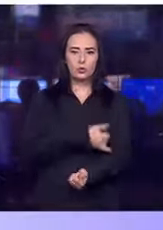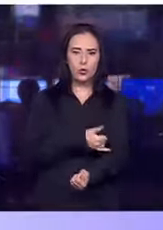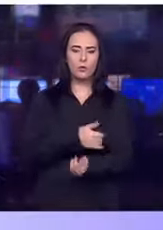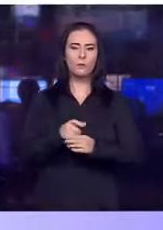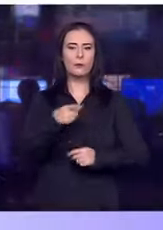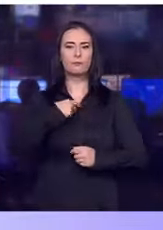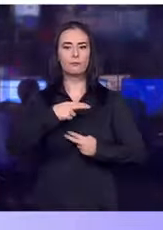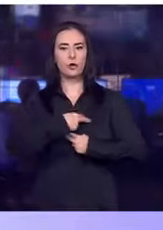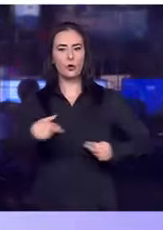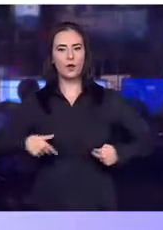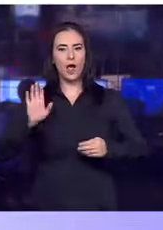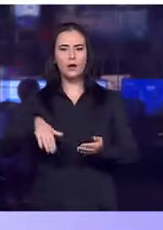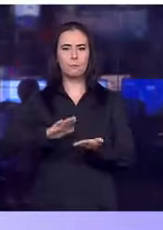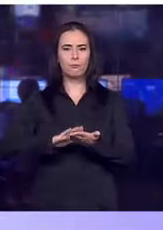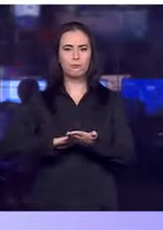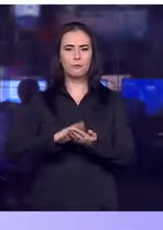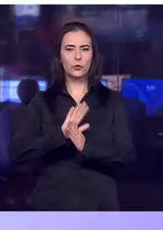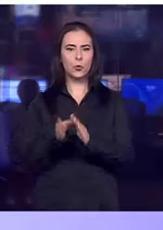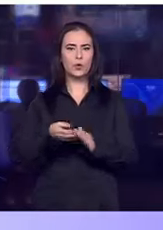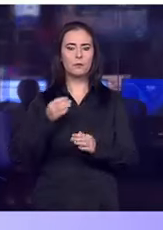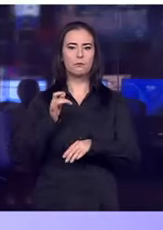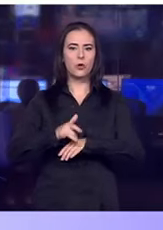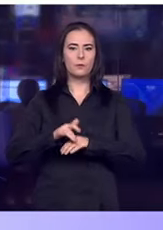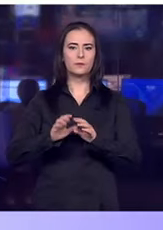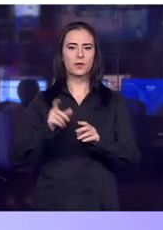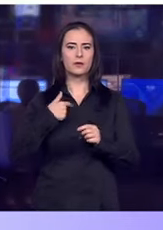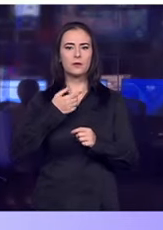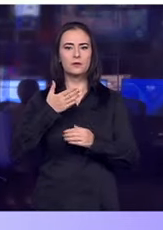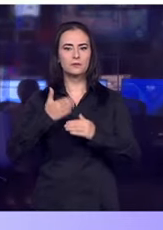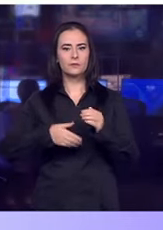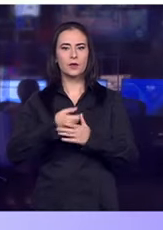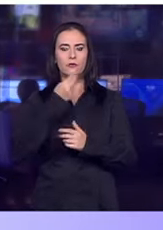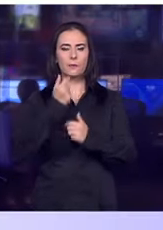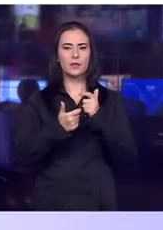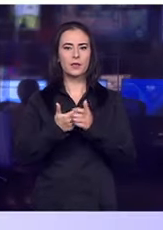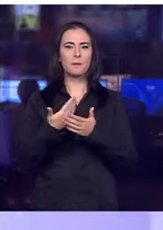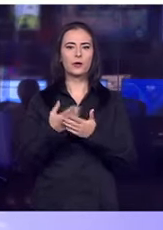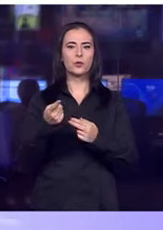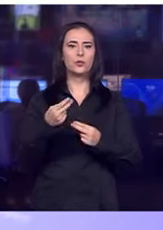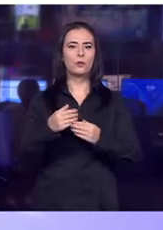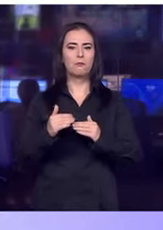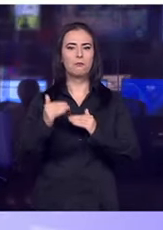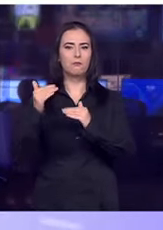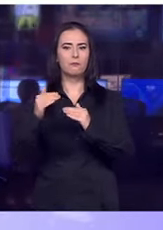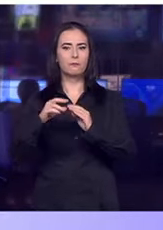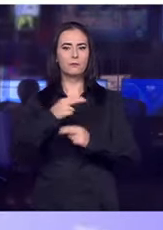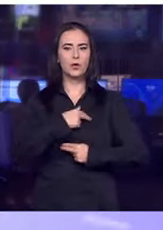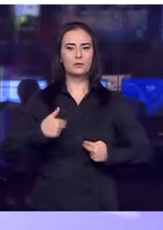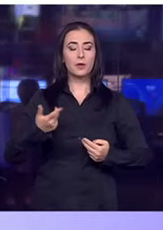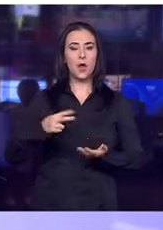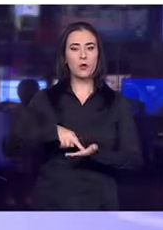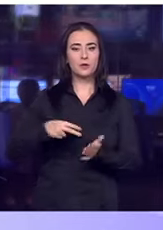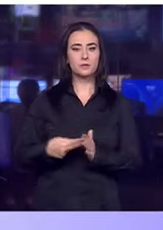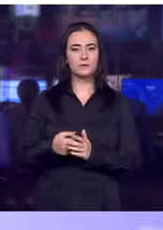au probe că acesta ar fi furnizat stupefiante prietenilor lui la petrecerile pe care le